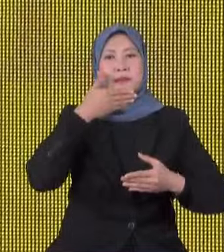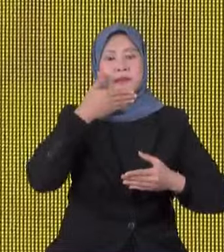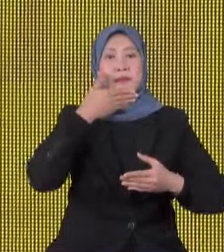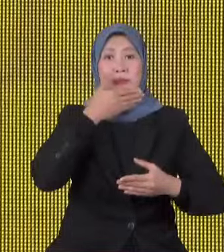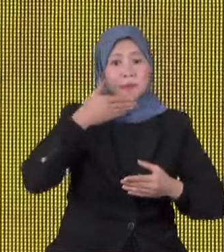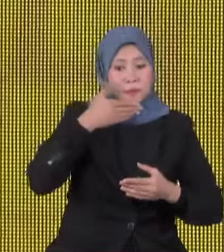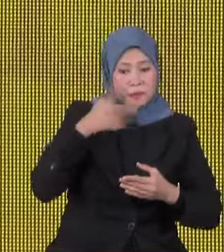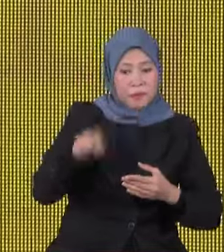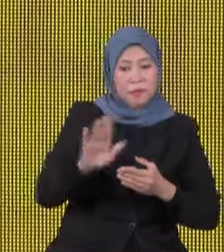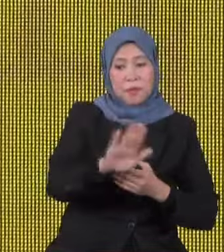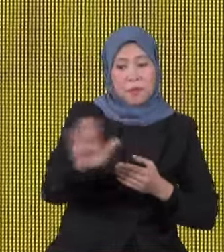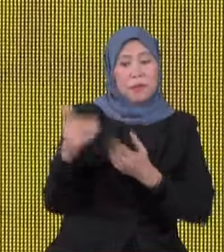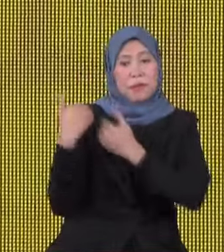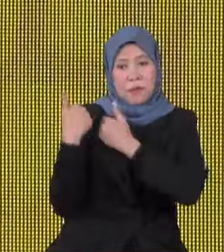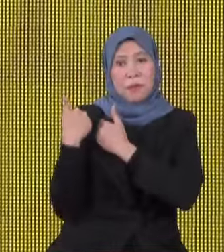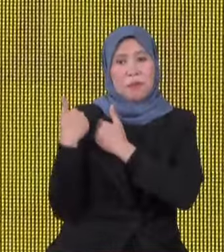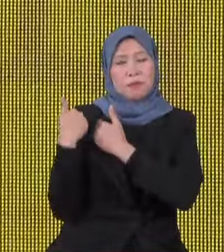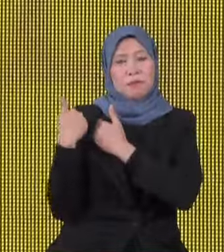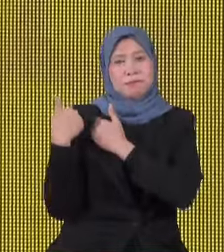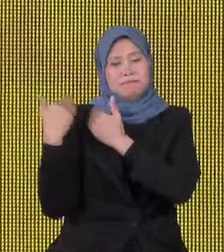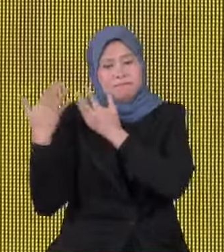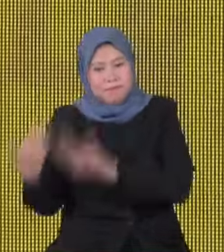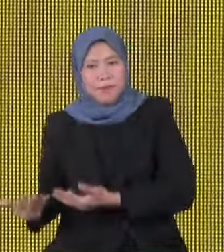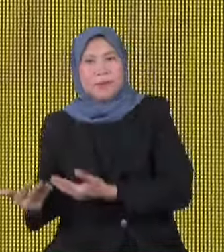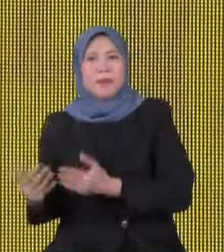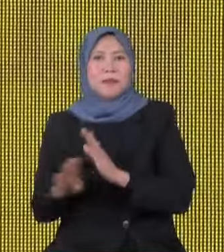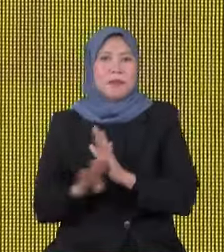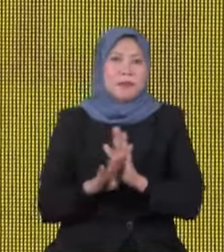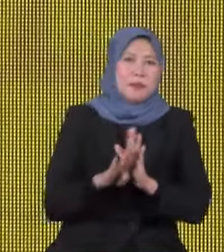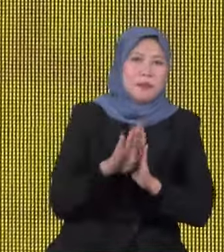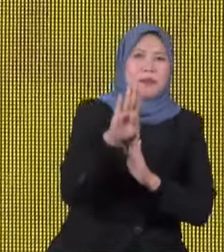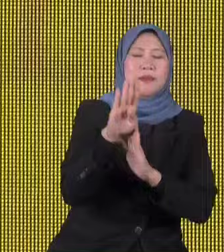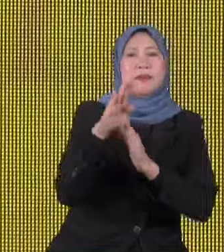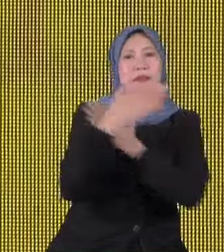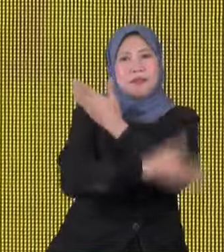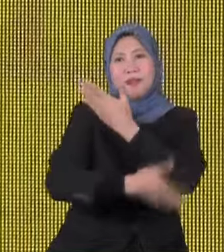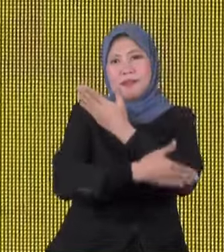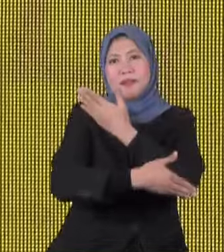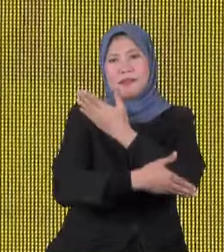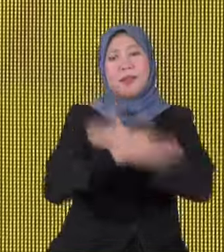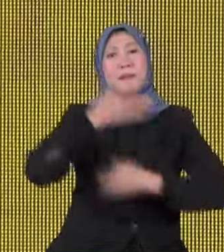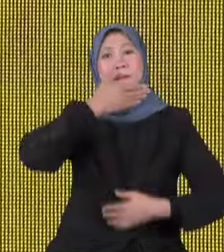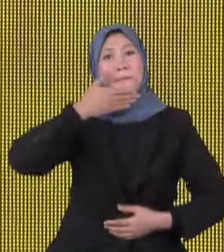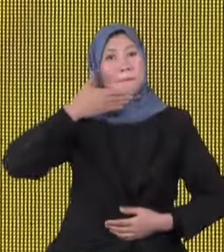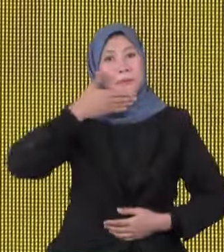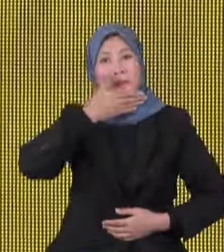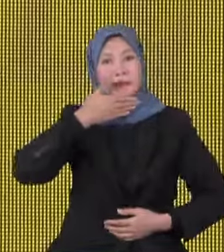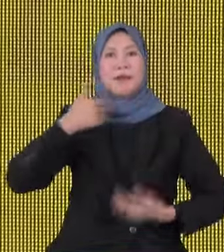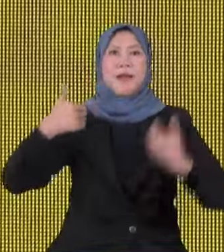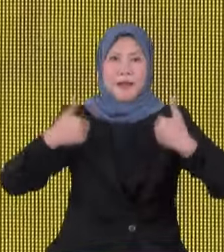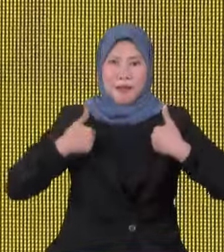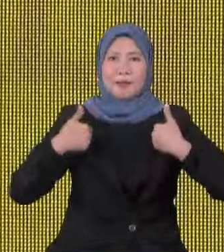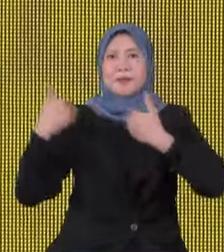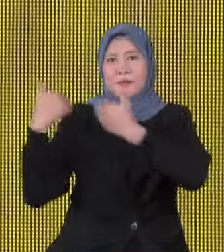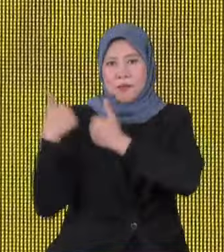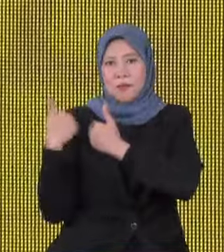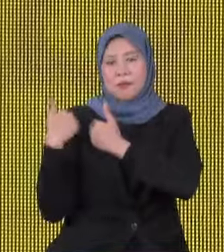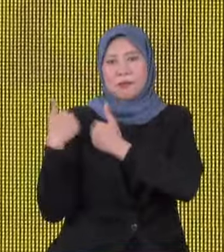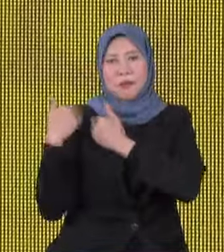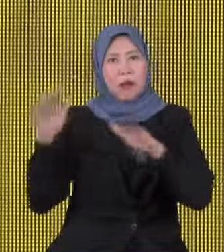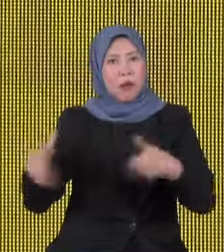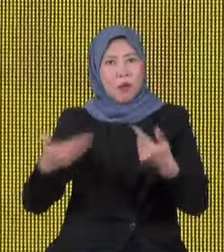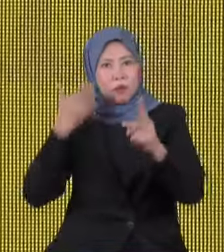punya tanggungjawab besar membangun dan membina negara. Belia punya tanggungjawab menentukan